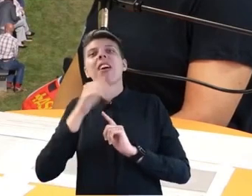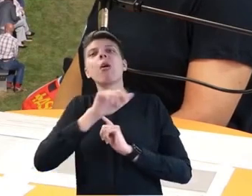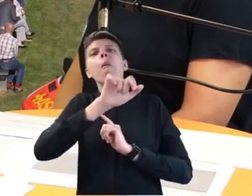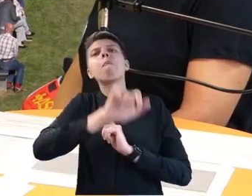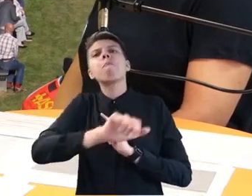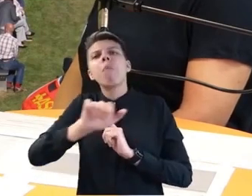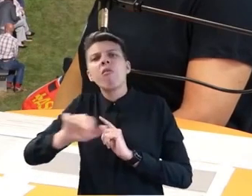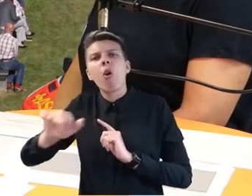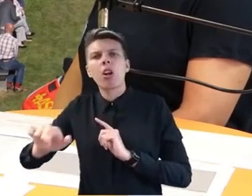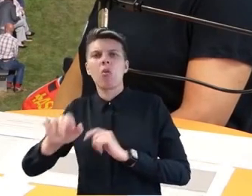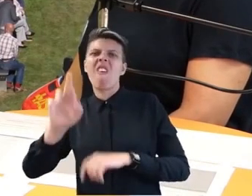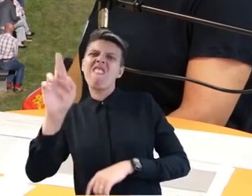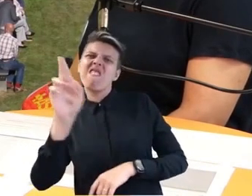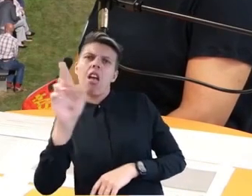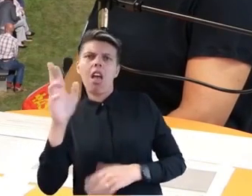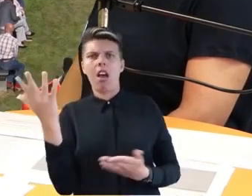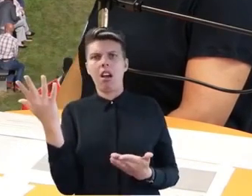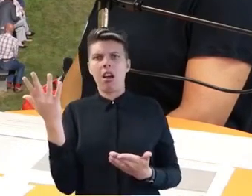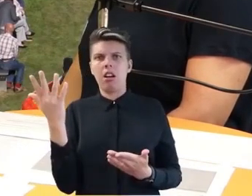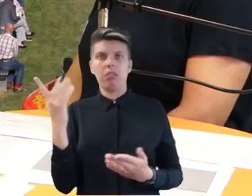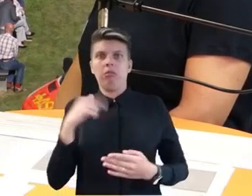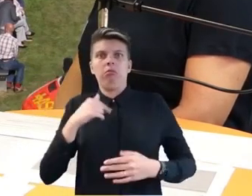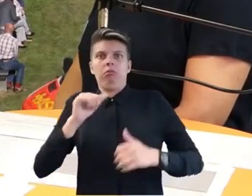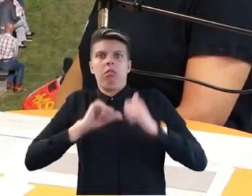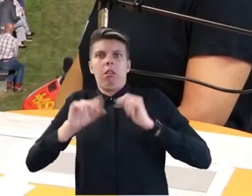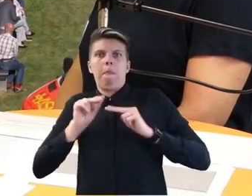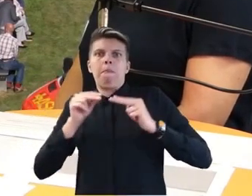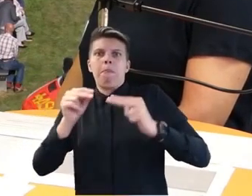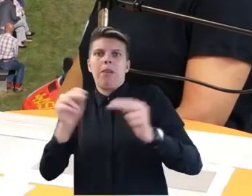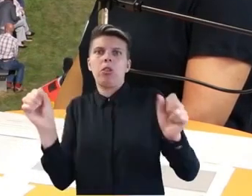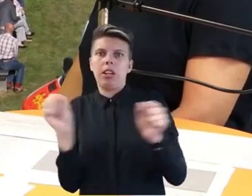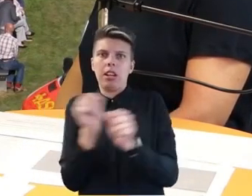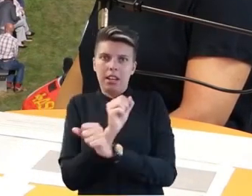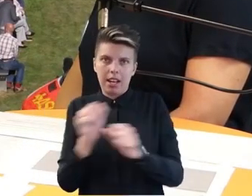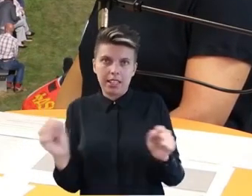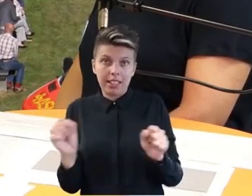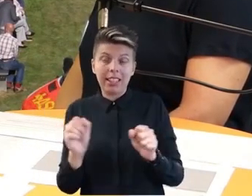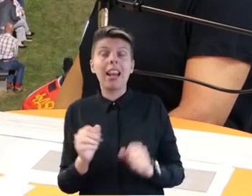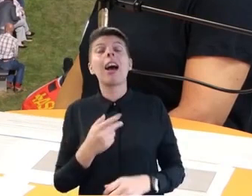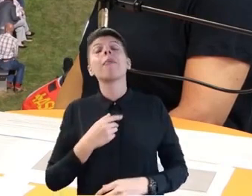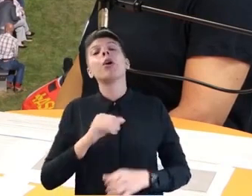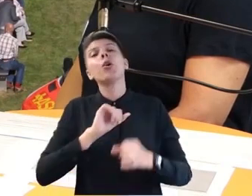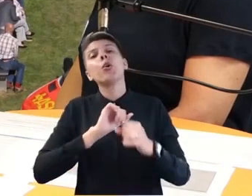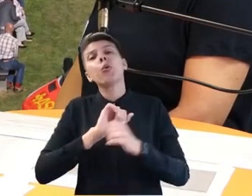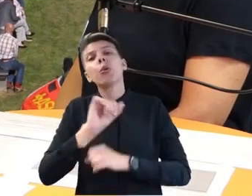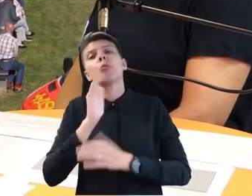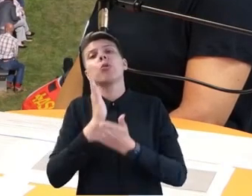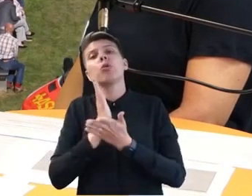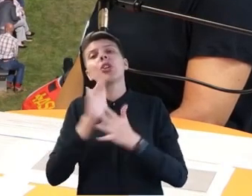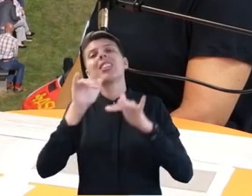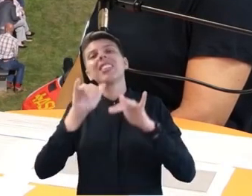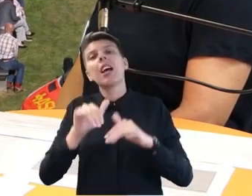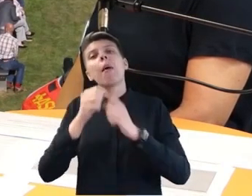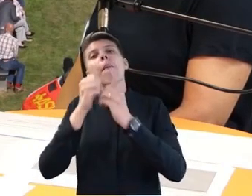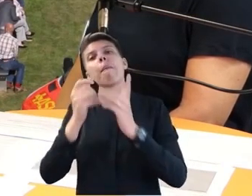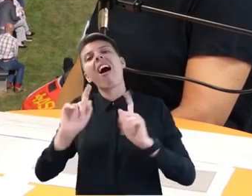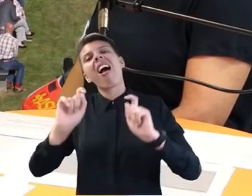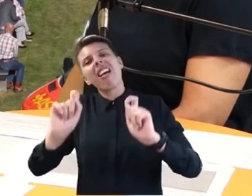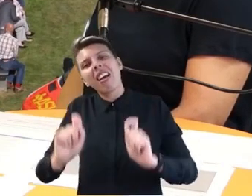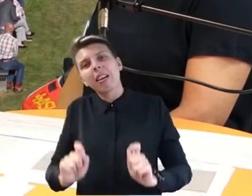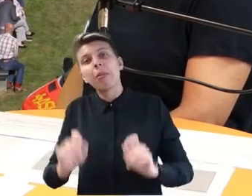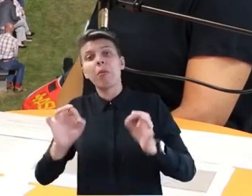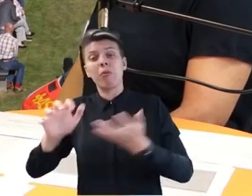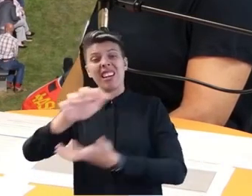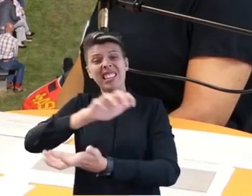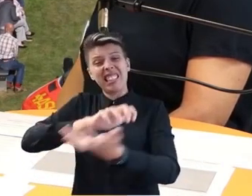wer sind denn die menschen die wir erreichen wollen aber natürlich gibt es schon erkenntnisse dazu was menschen brauchen in